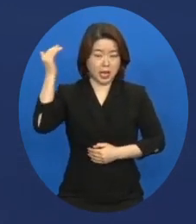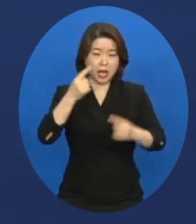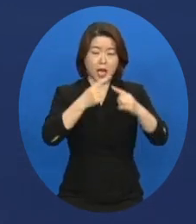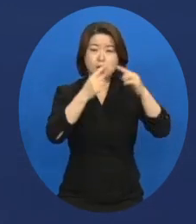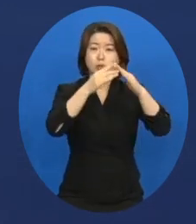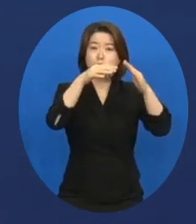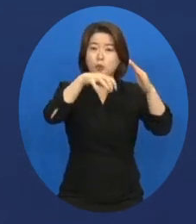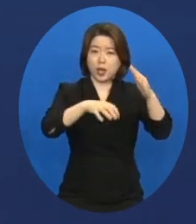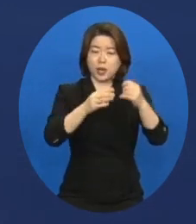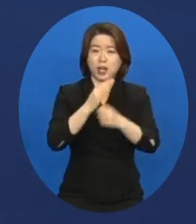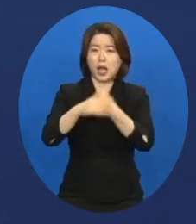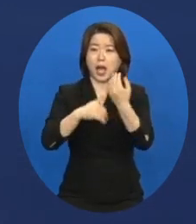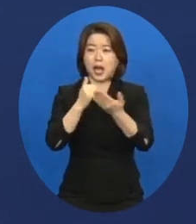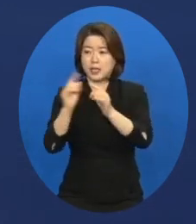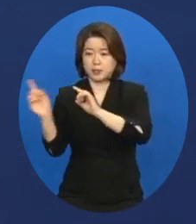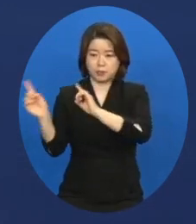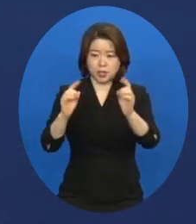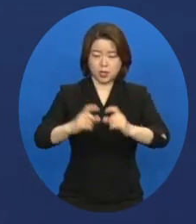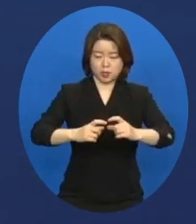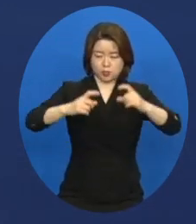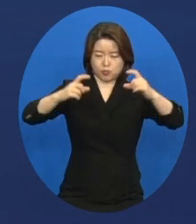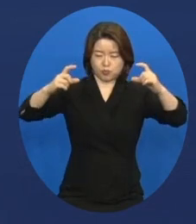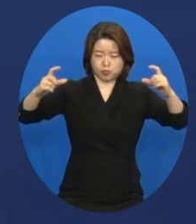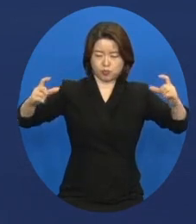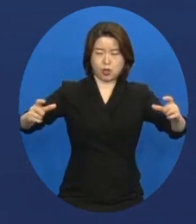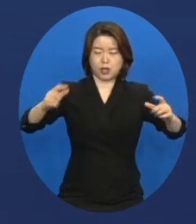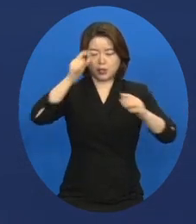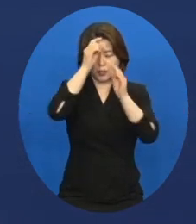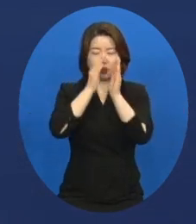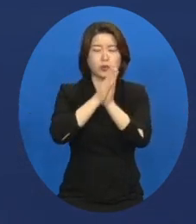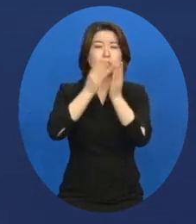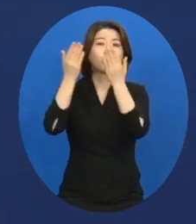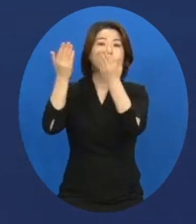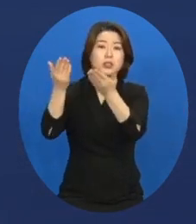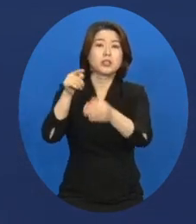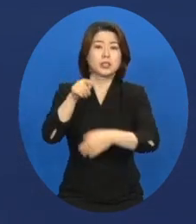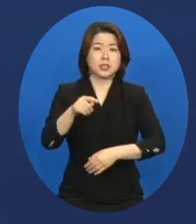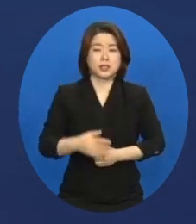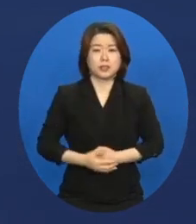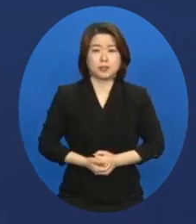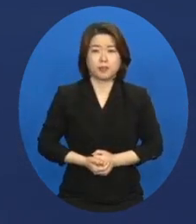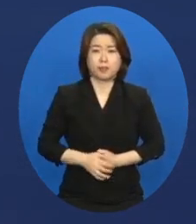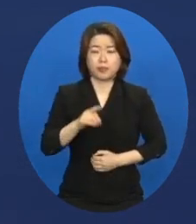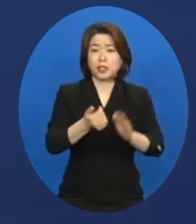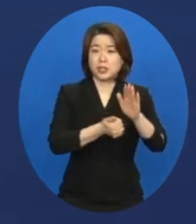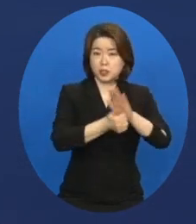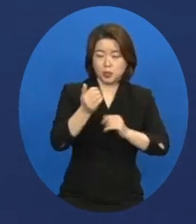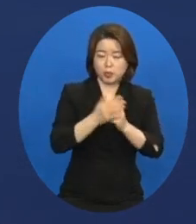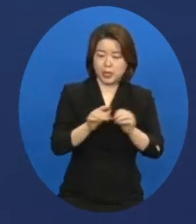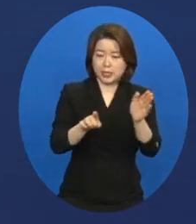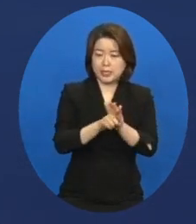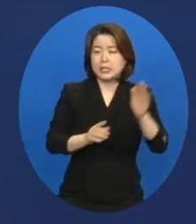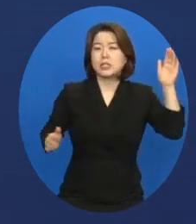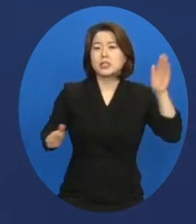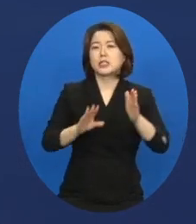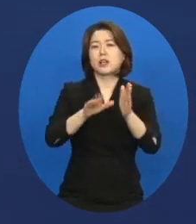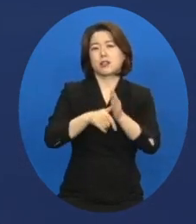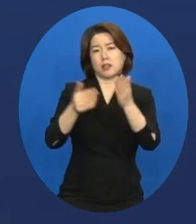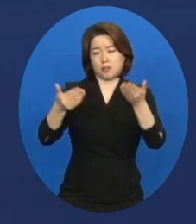안에 하나님의 부흥이 일어나도록 기도하는 것이었습니다. 그 소원은 제가 신학생 때